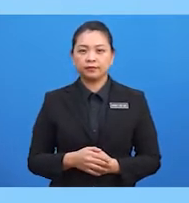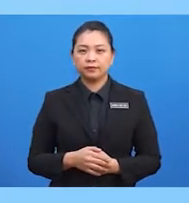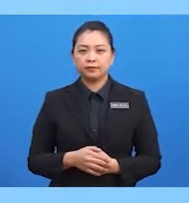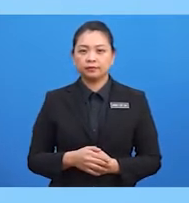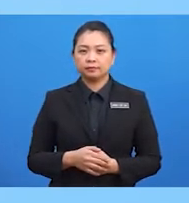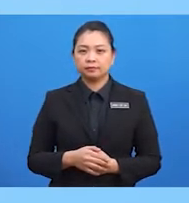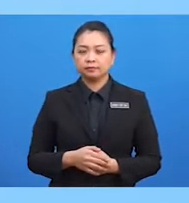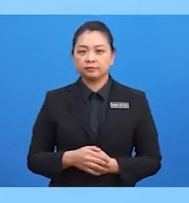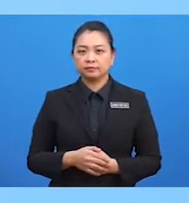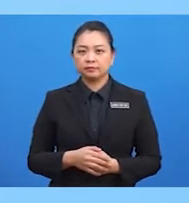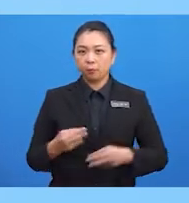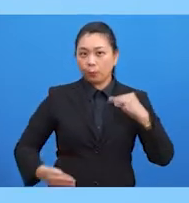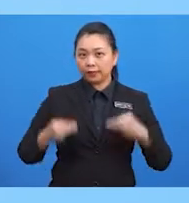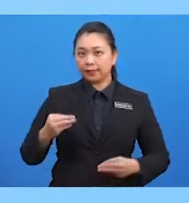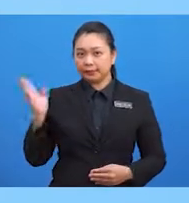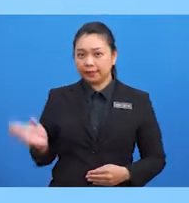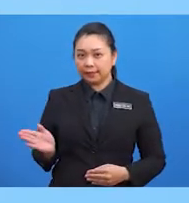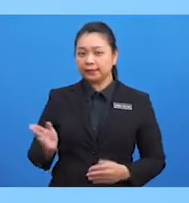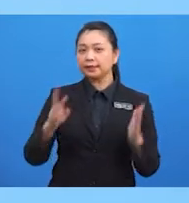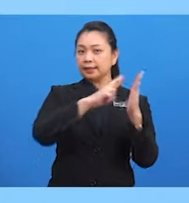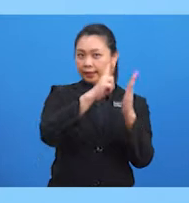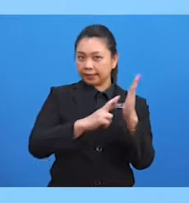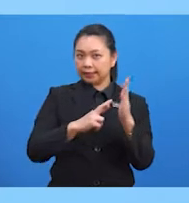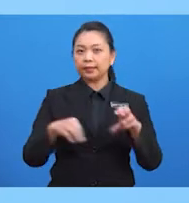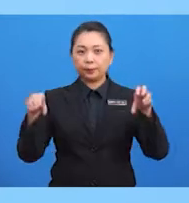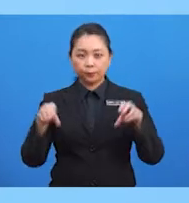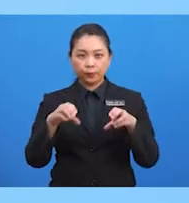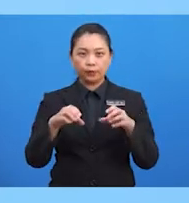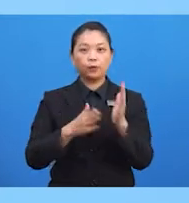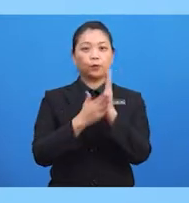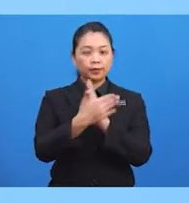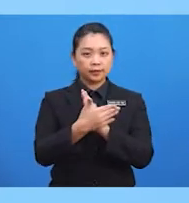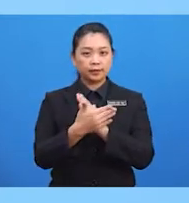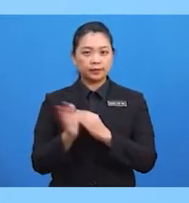ini direka oleh Nicholas Copernicus